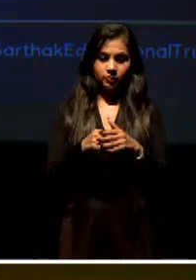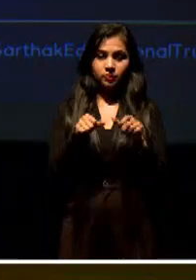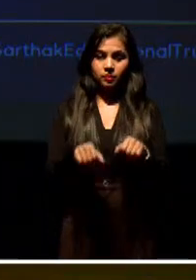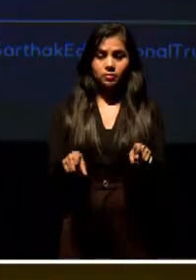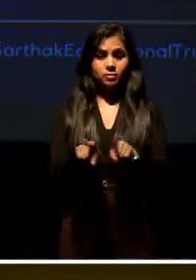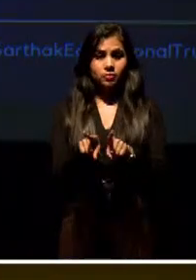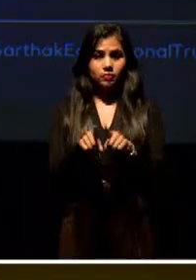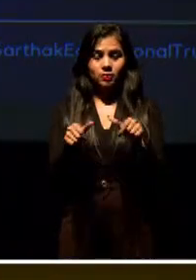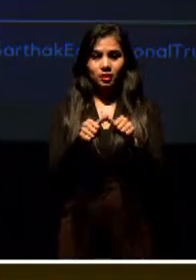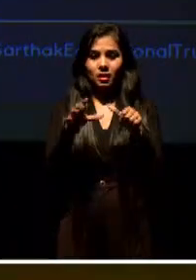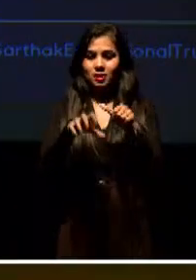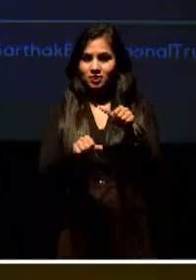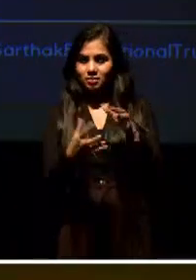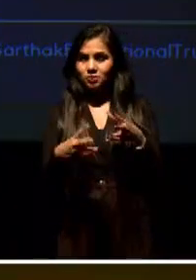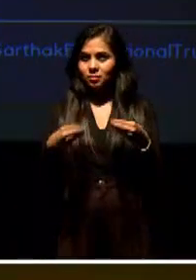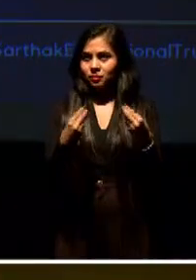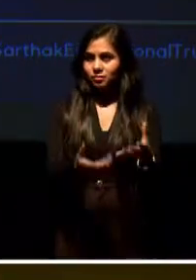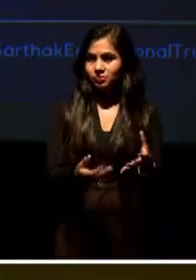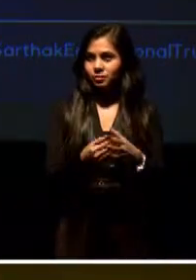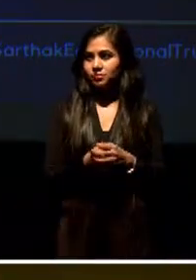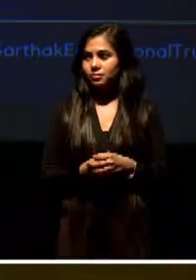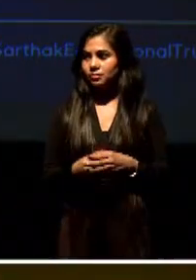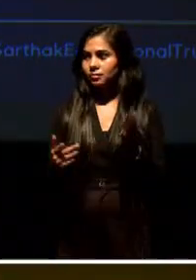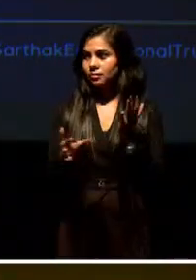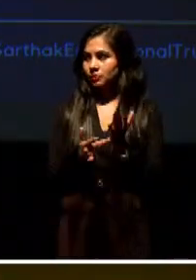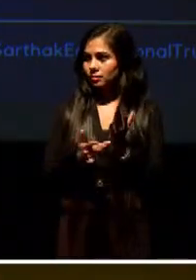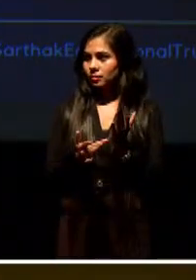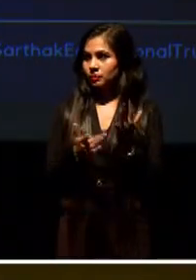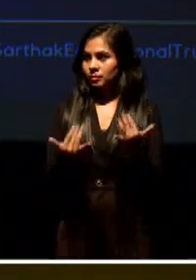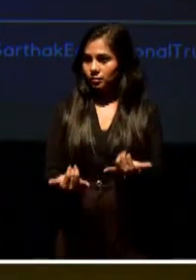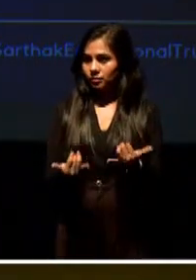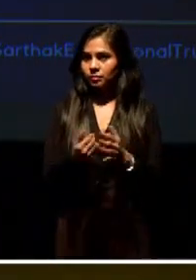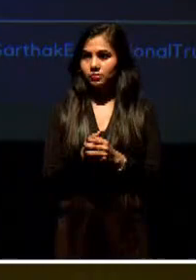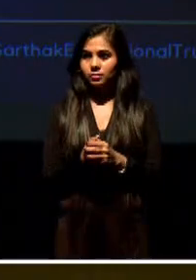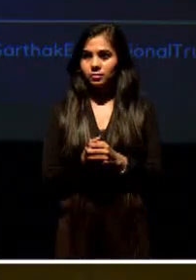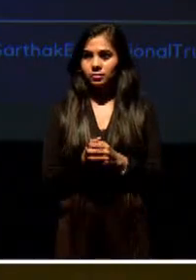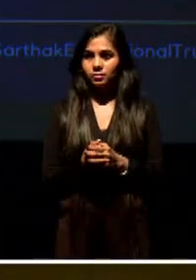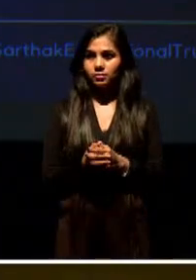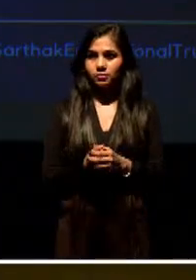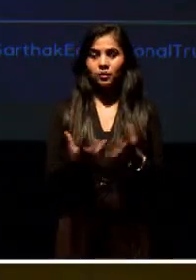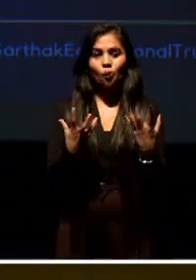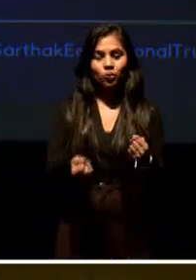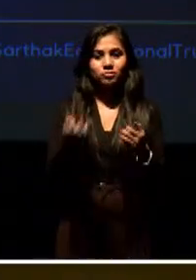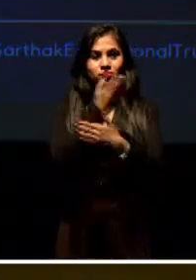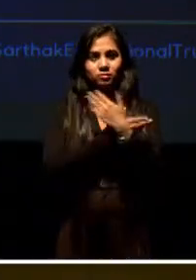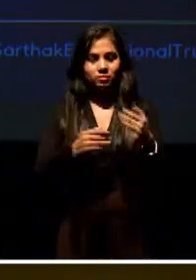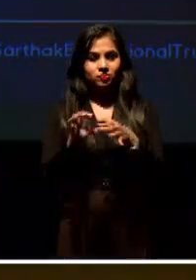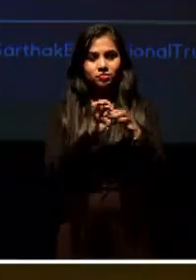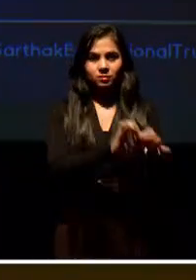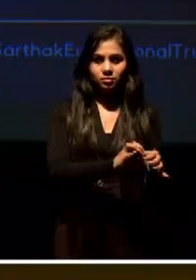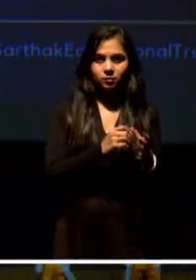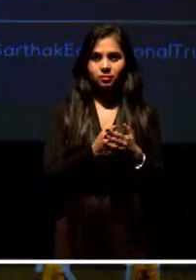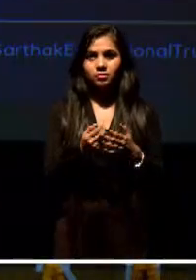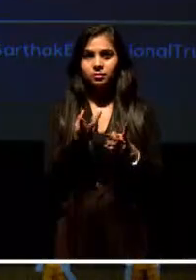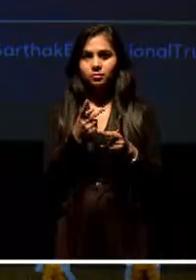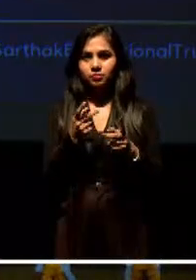लो असिस्टेंस प्रोवाइड करना. So these technologies are now able to like connect the person with disability with a